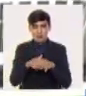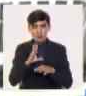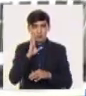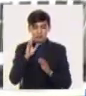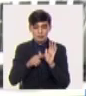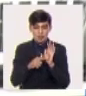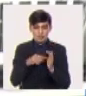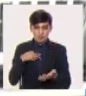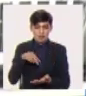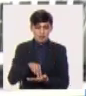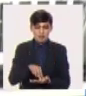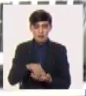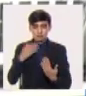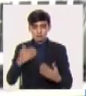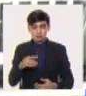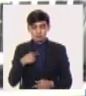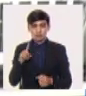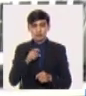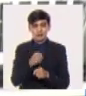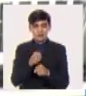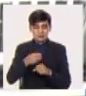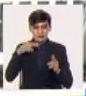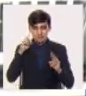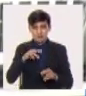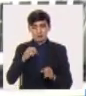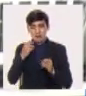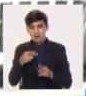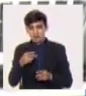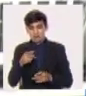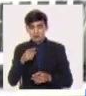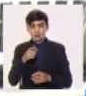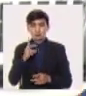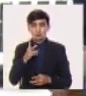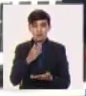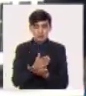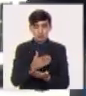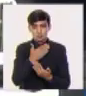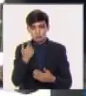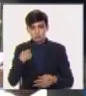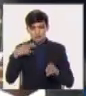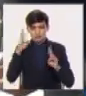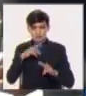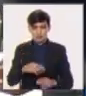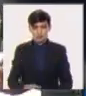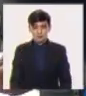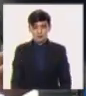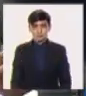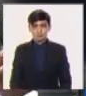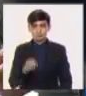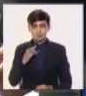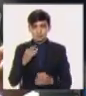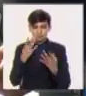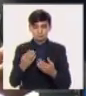таңертең келдік, әлі білмейміз, не болып жатқаны, оның ішінде кім бар, кім жоқ екенін білмейміз әлі. Еш